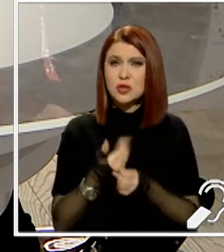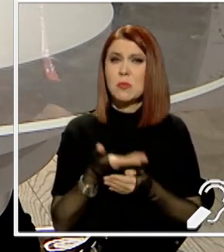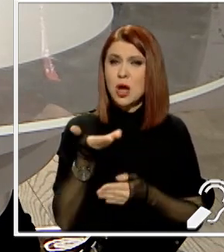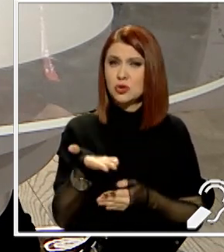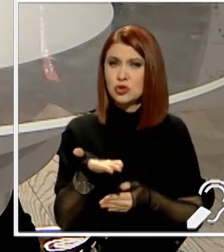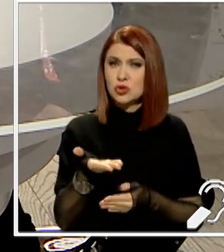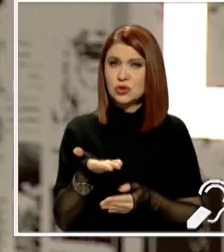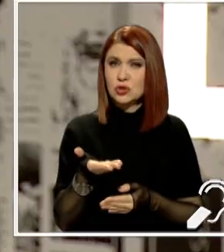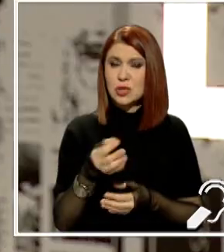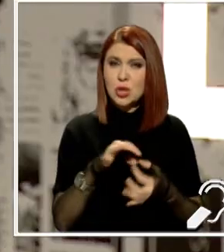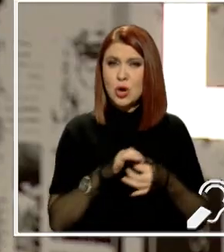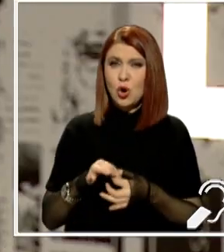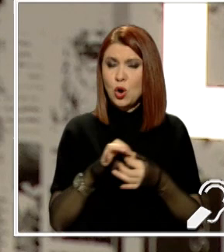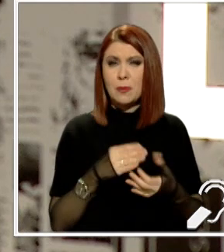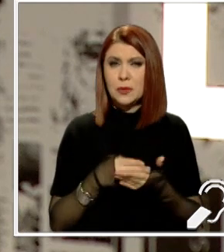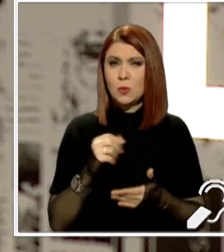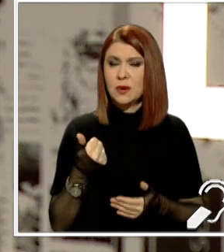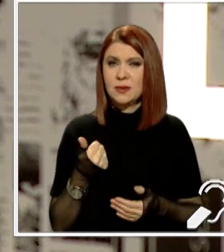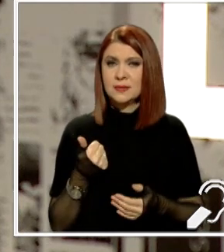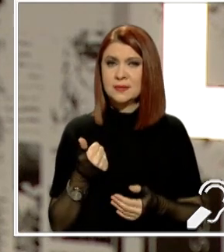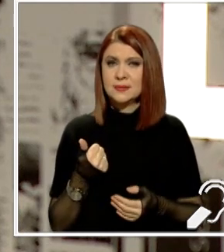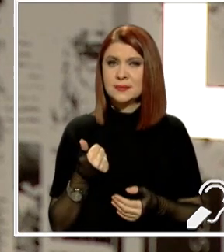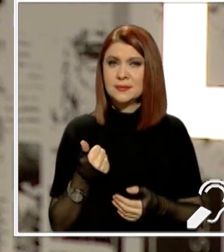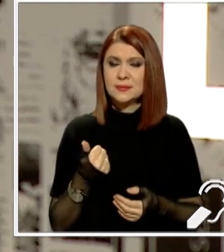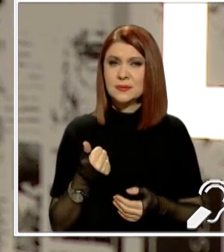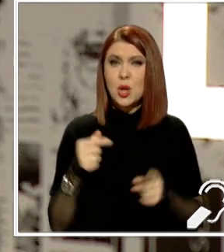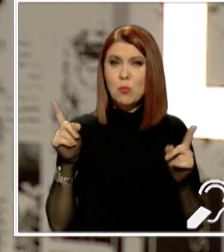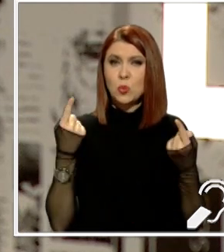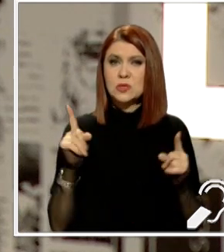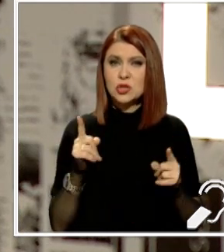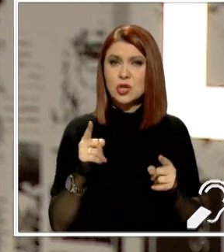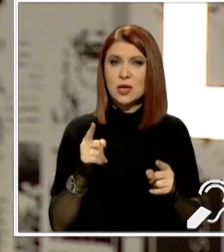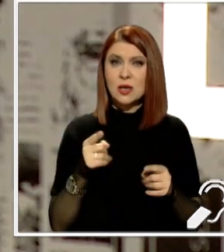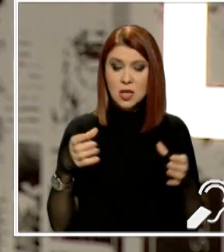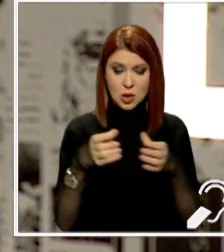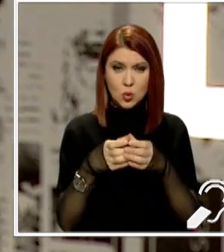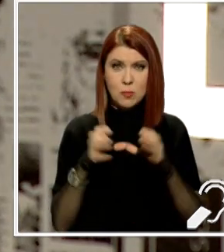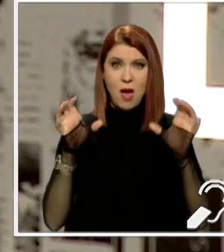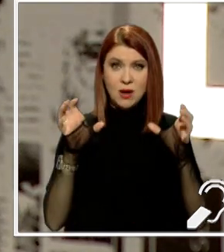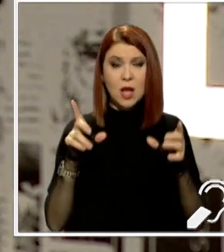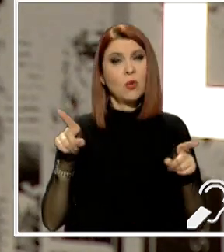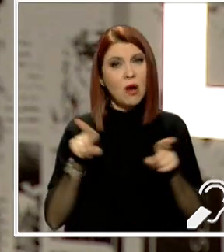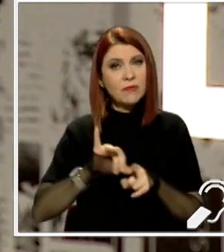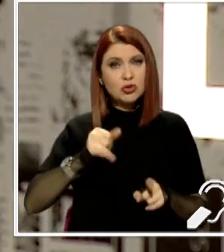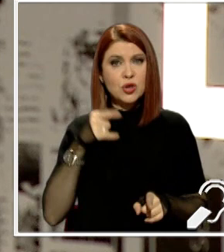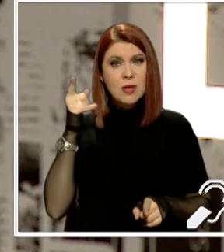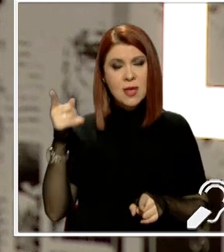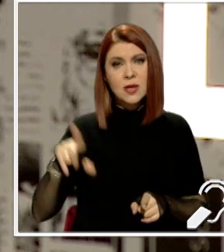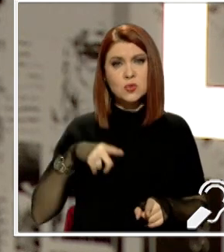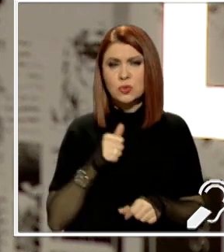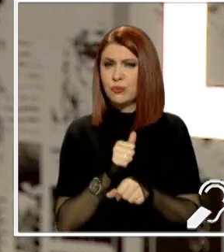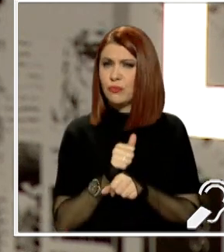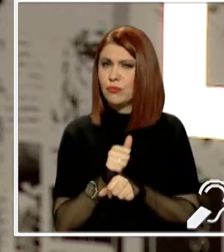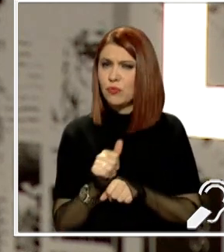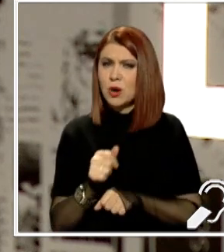această colaborare pentru că muzicienii din Big Band-ul Radio sunt la rândul lor